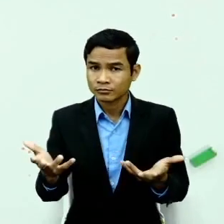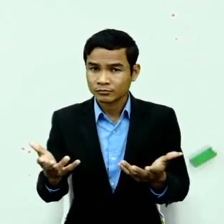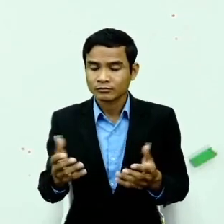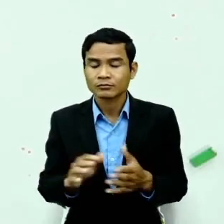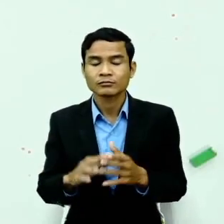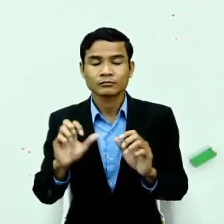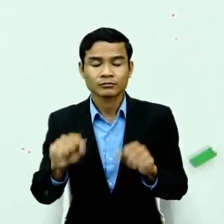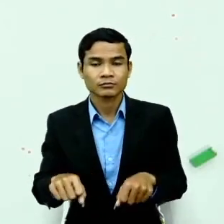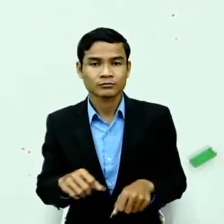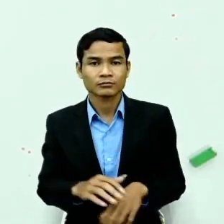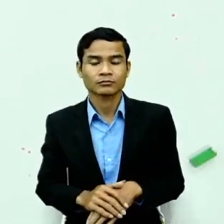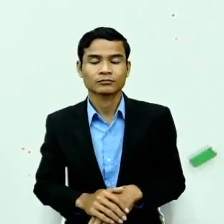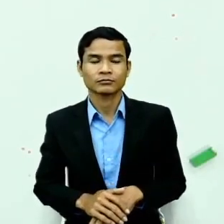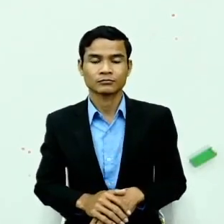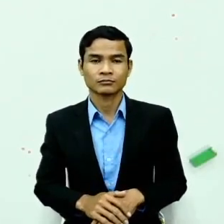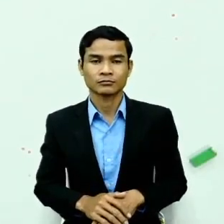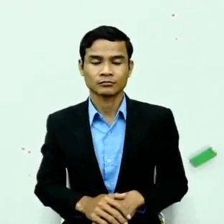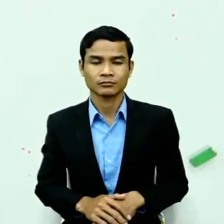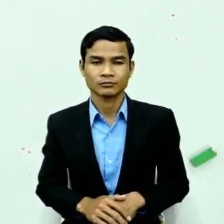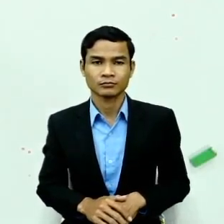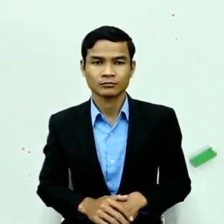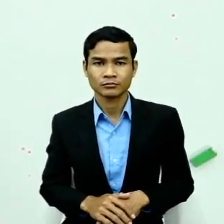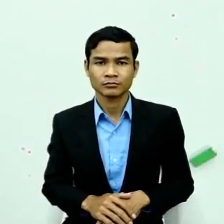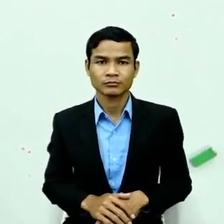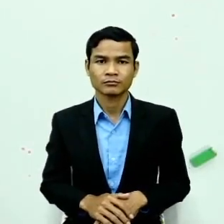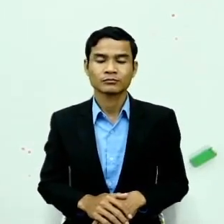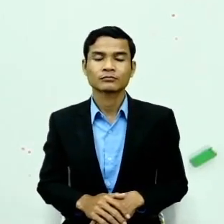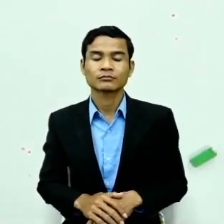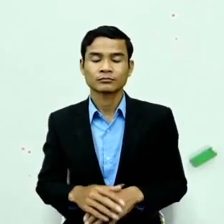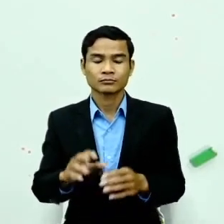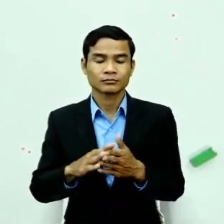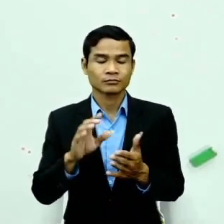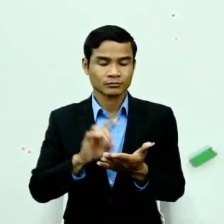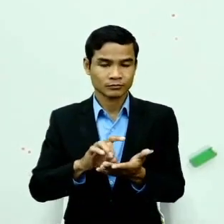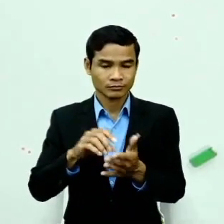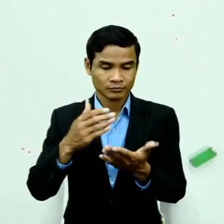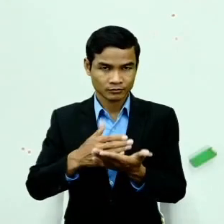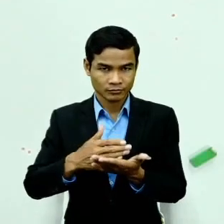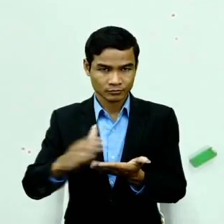chá ăn thá cóm cầm chan chá